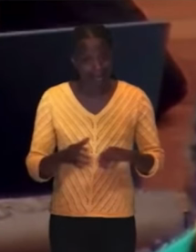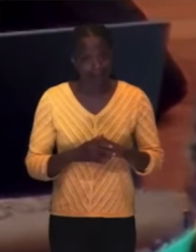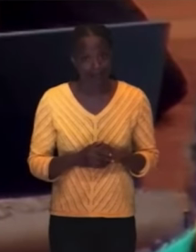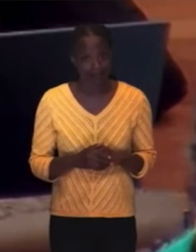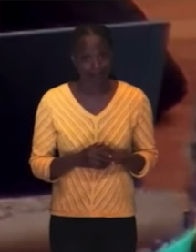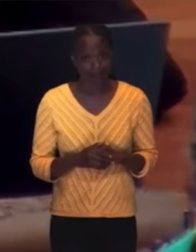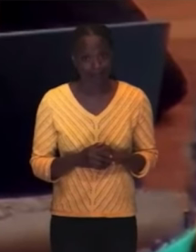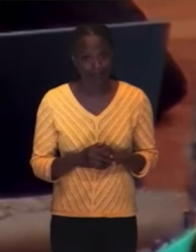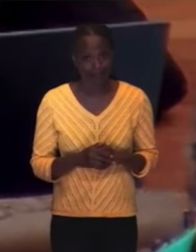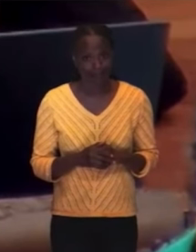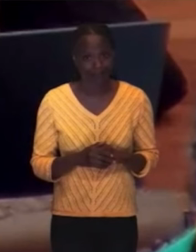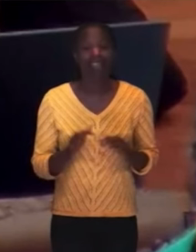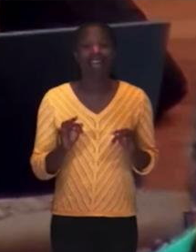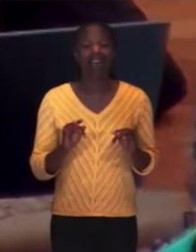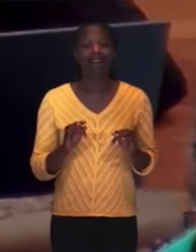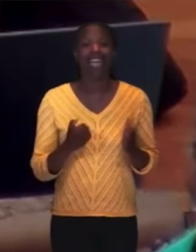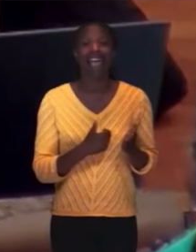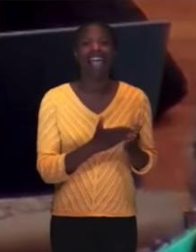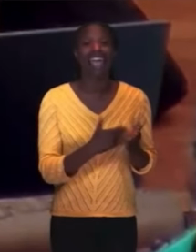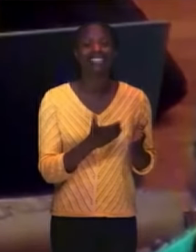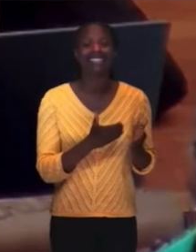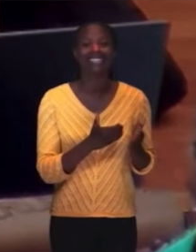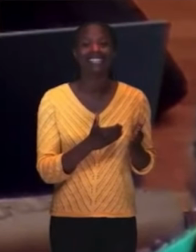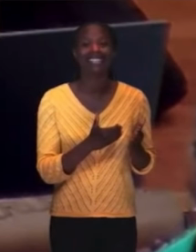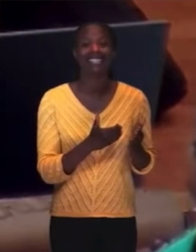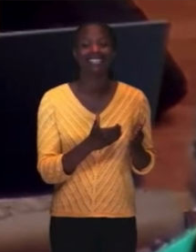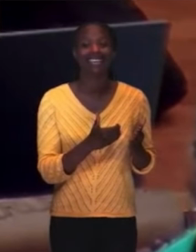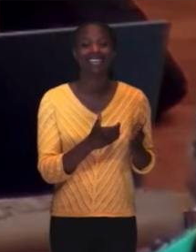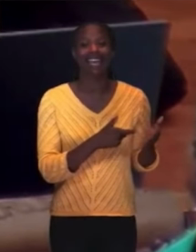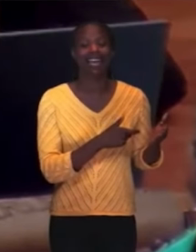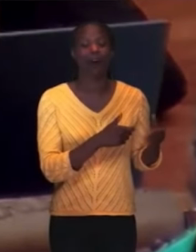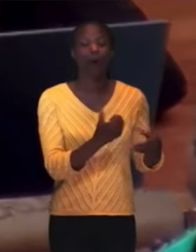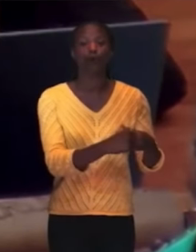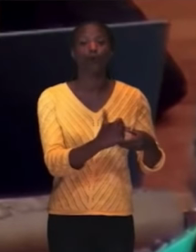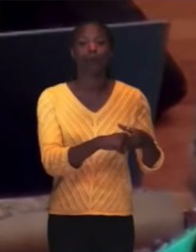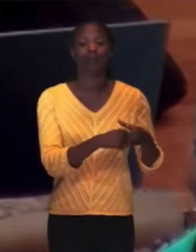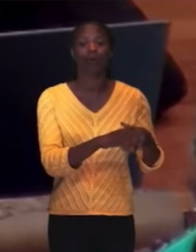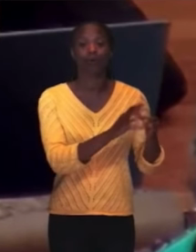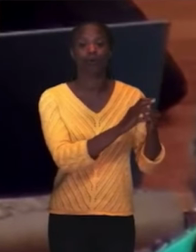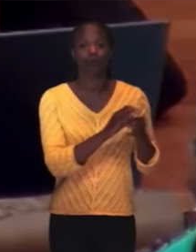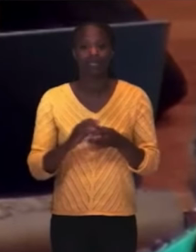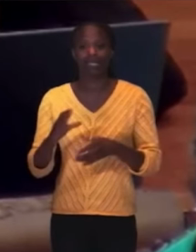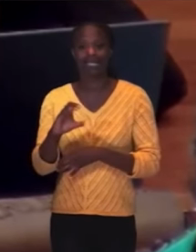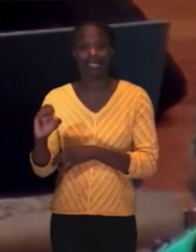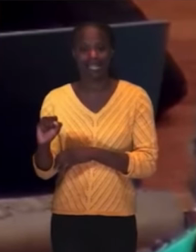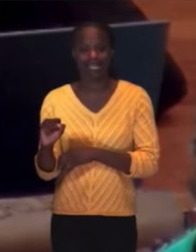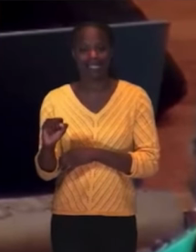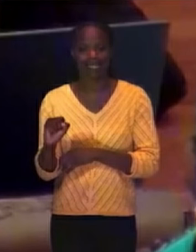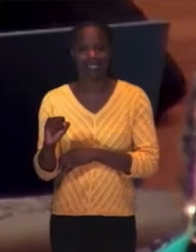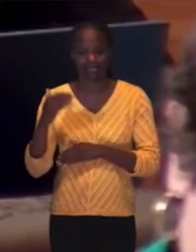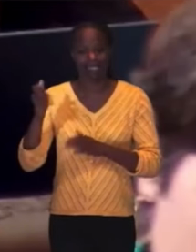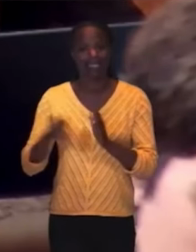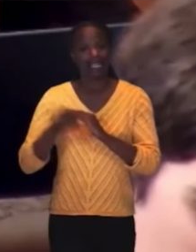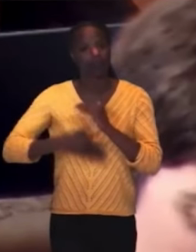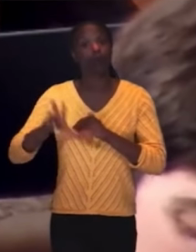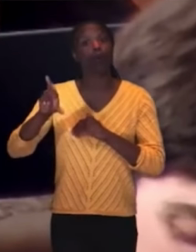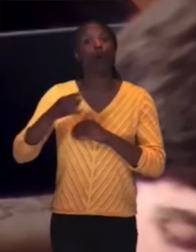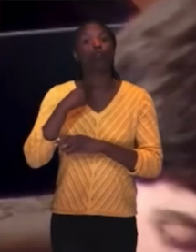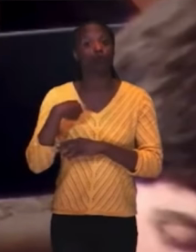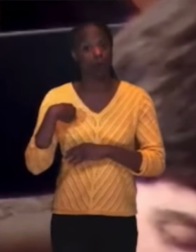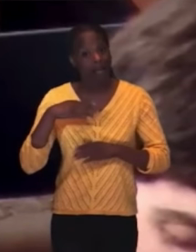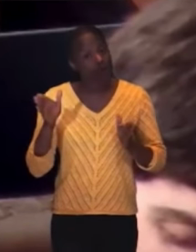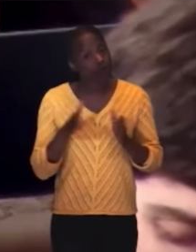des consommations de crédit sur le CCS. Tout ça au 30 juin. Et donc je vous le demande de façon très solennelle pour qu'à la